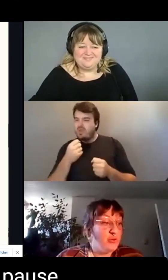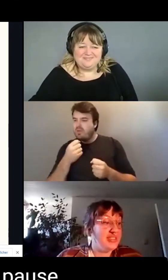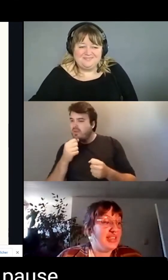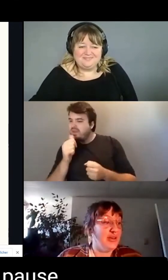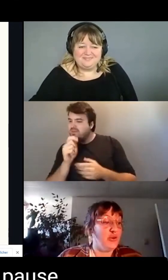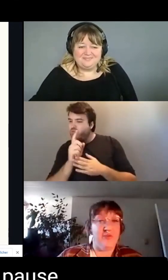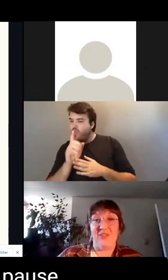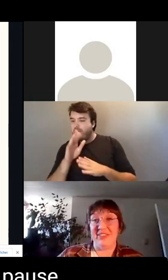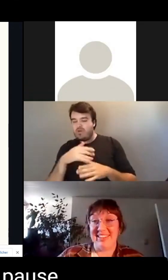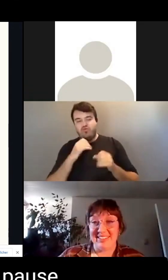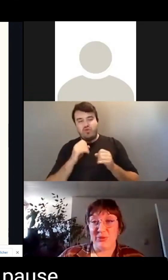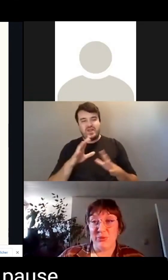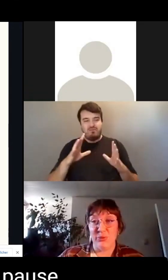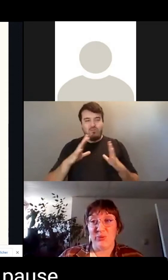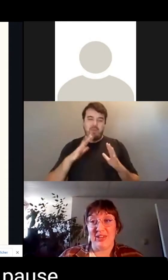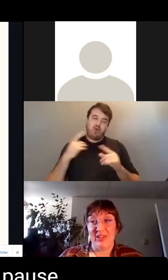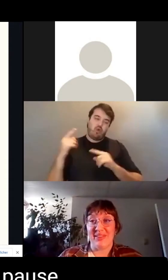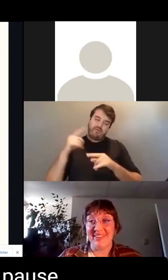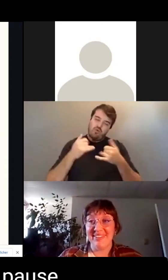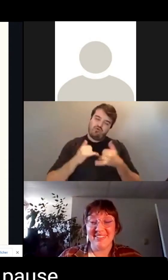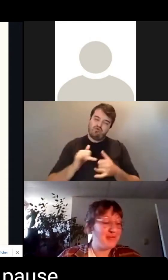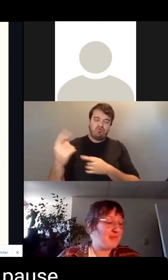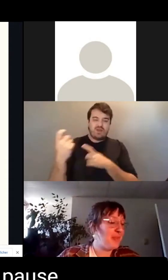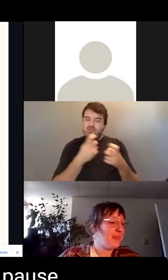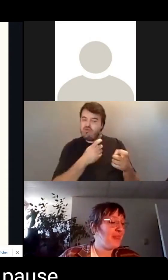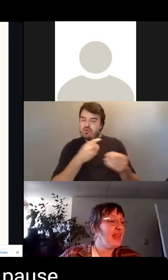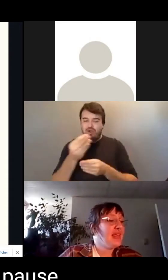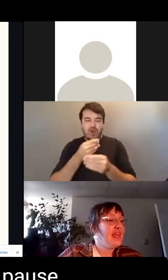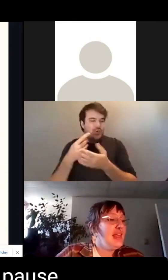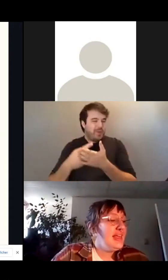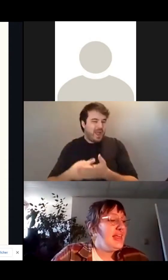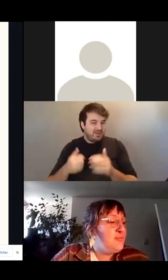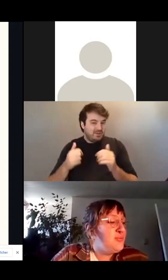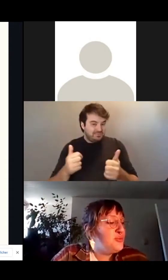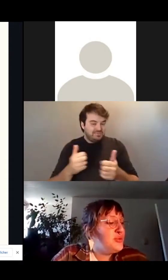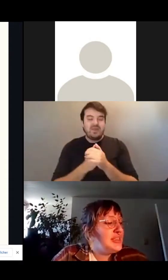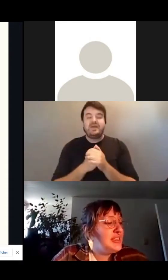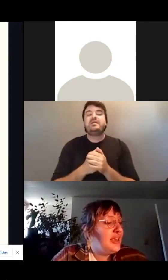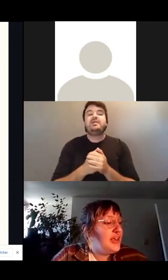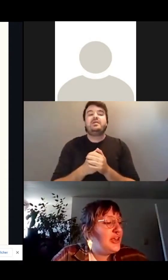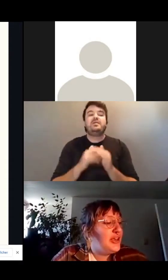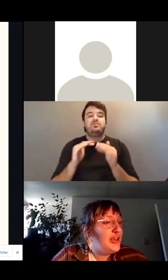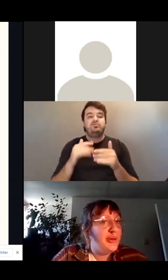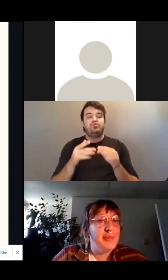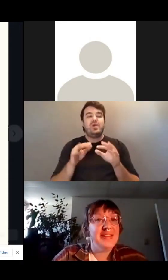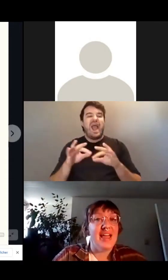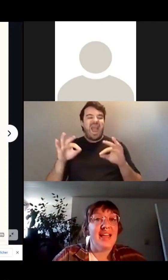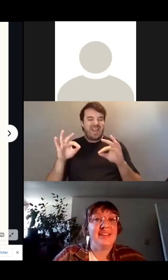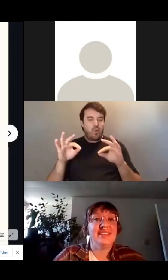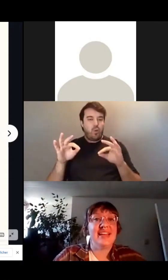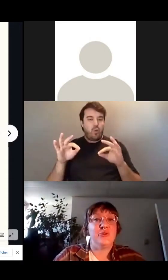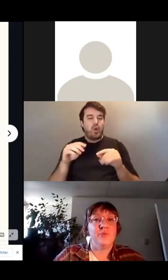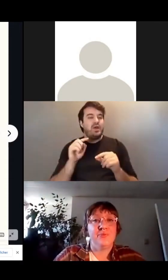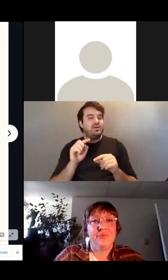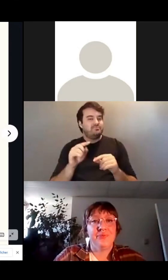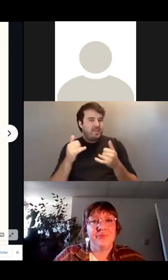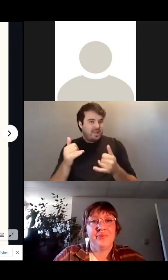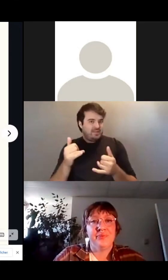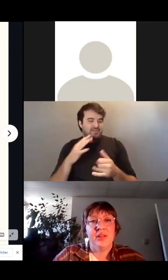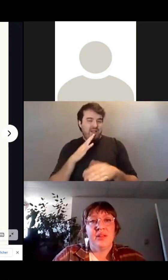en pause et on revient avec des questions et commentaires. Et puis, maintenant, les